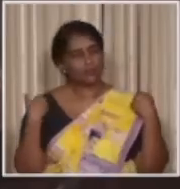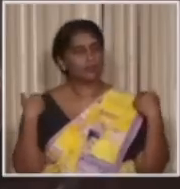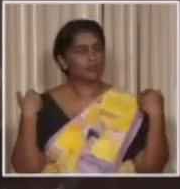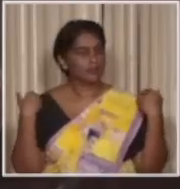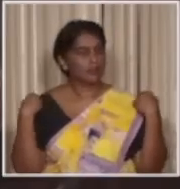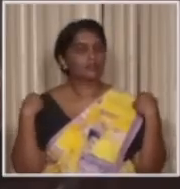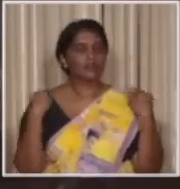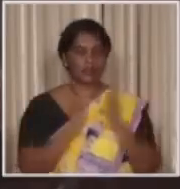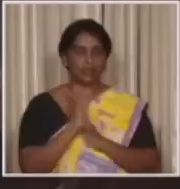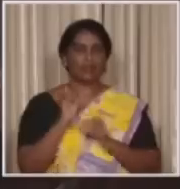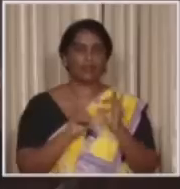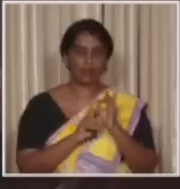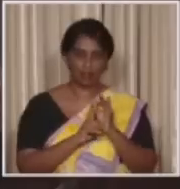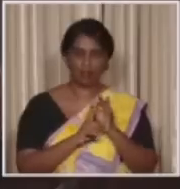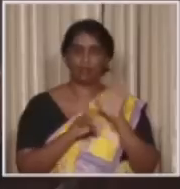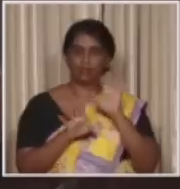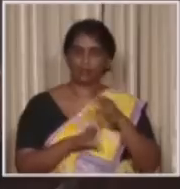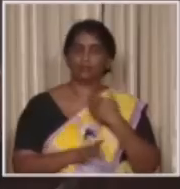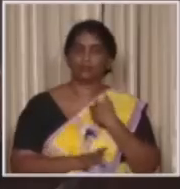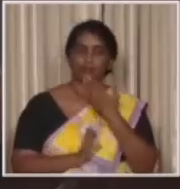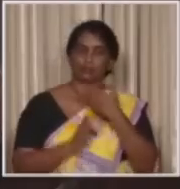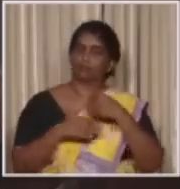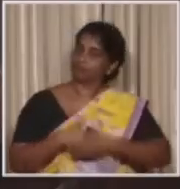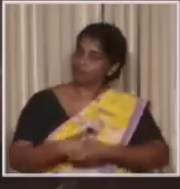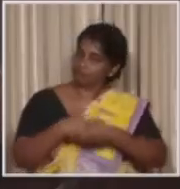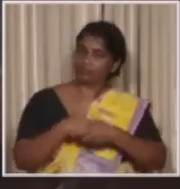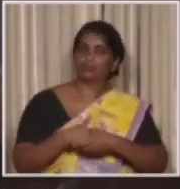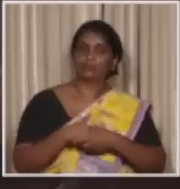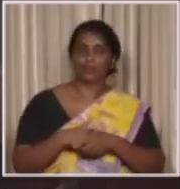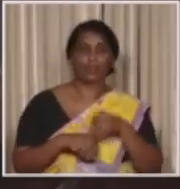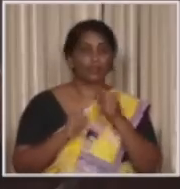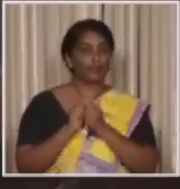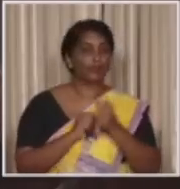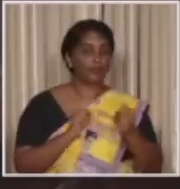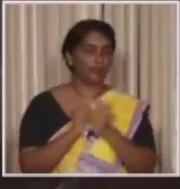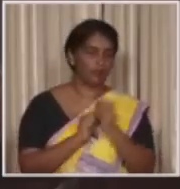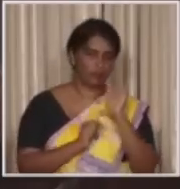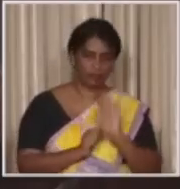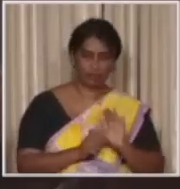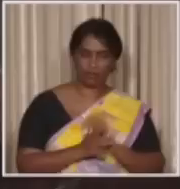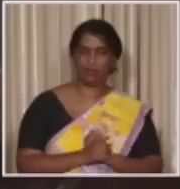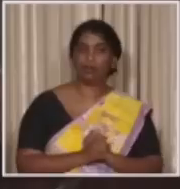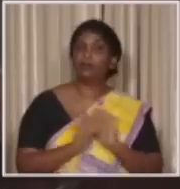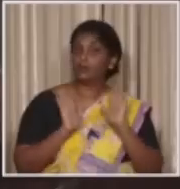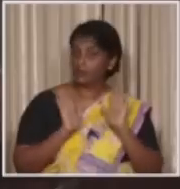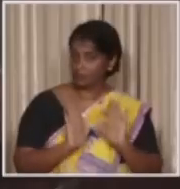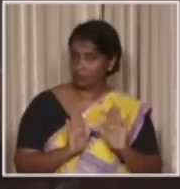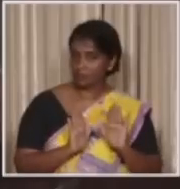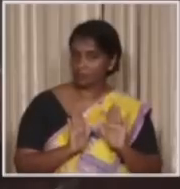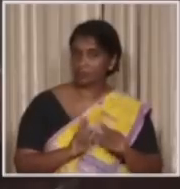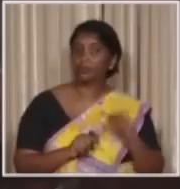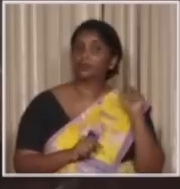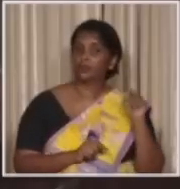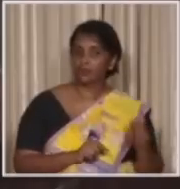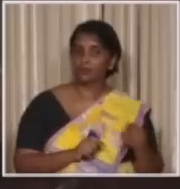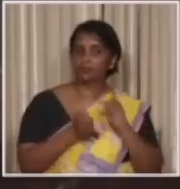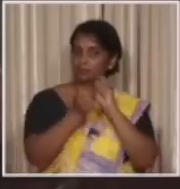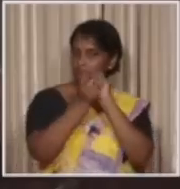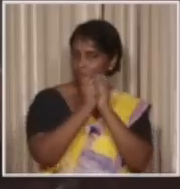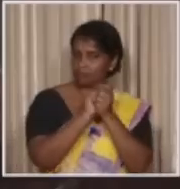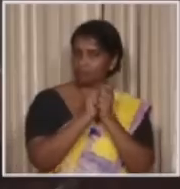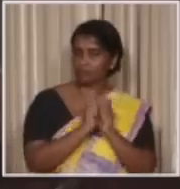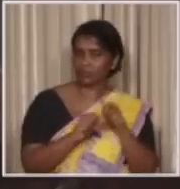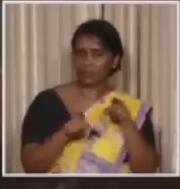වෙන ඇමතිවරයෙක් විදියට අපි එතුමාට සුබ පතනවා මේ වැඩ කටයුතු කරගෙන යන්න. හැබැයි මේ සංශෝධනය